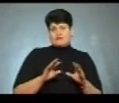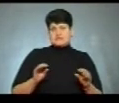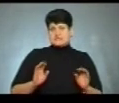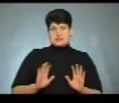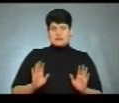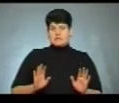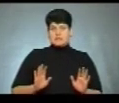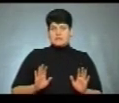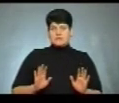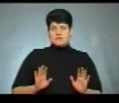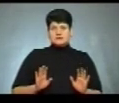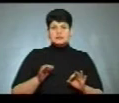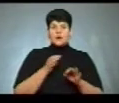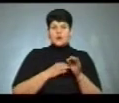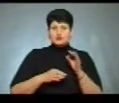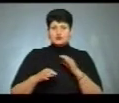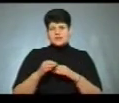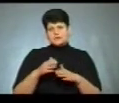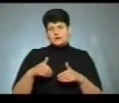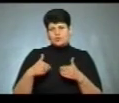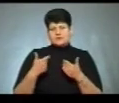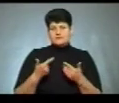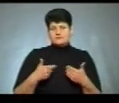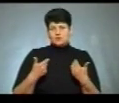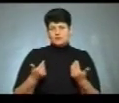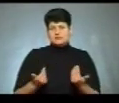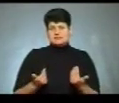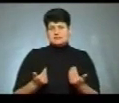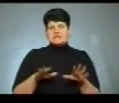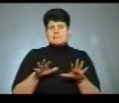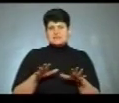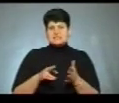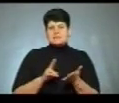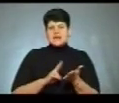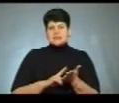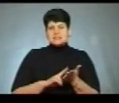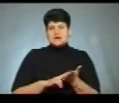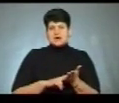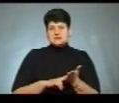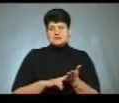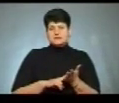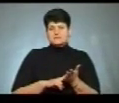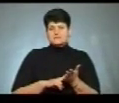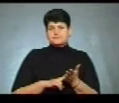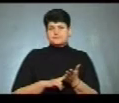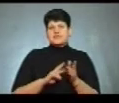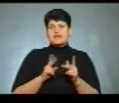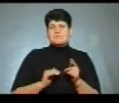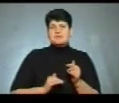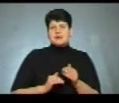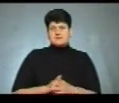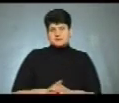Але вичерпну консультацію я би рекомендував би звернутися за місцем реєстрації як